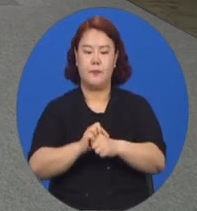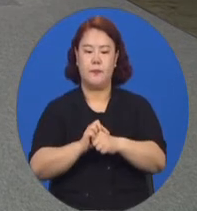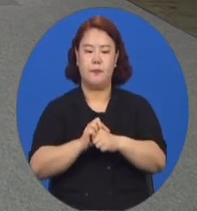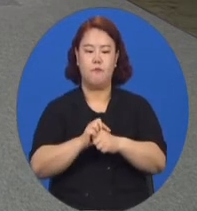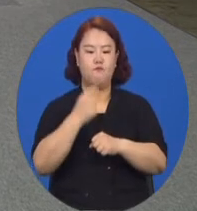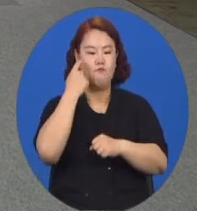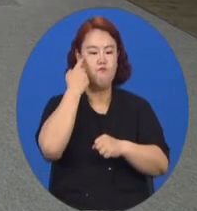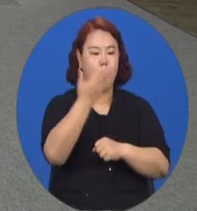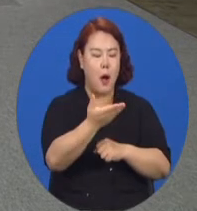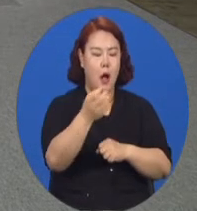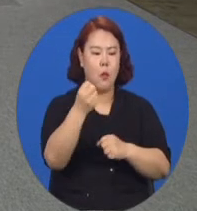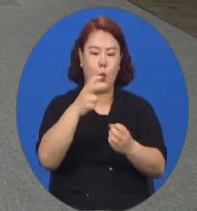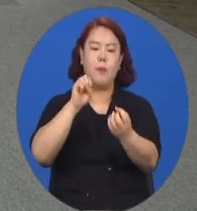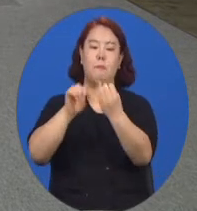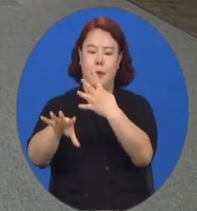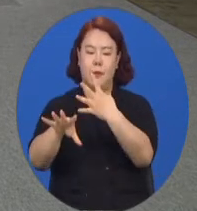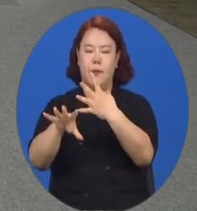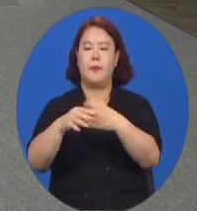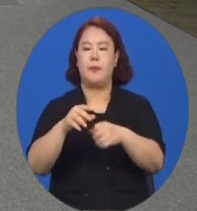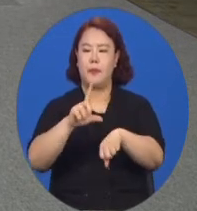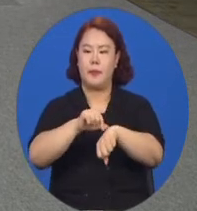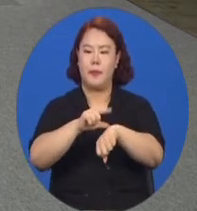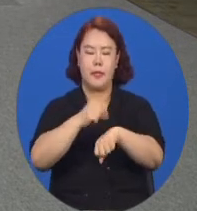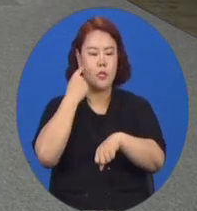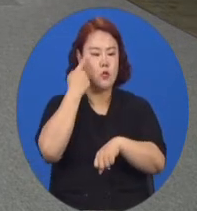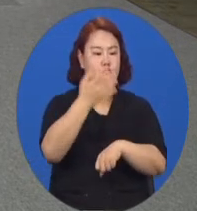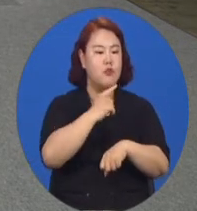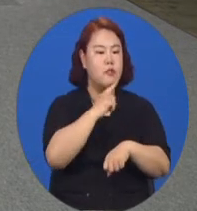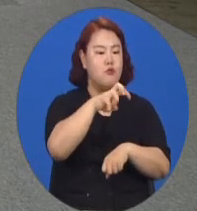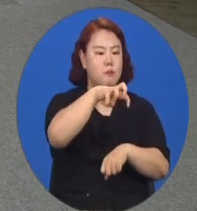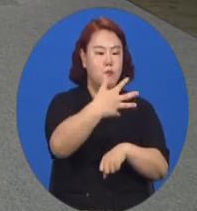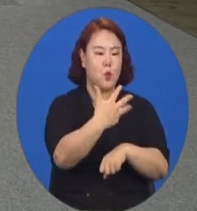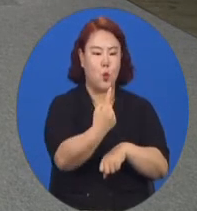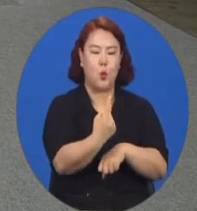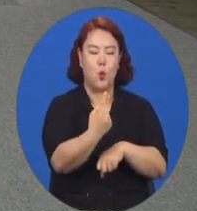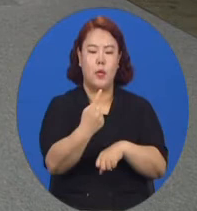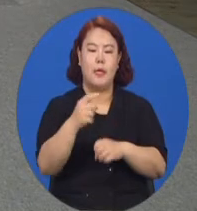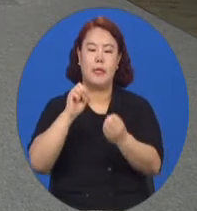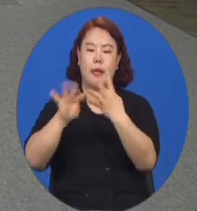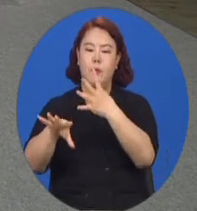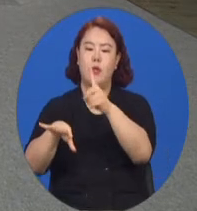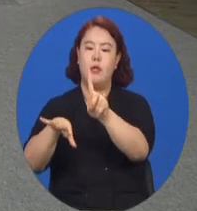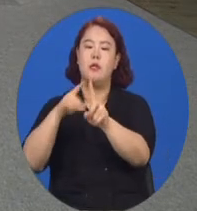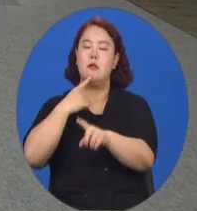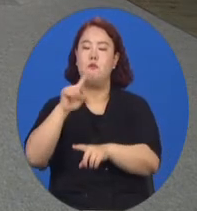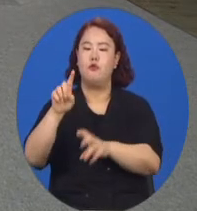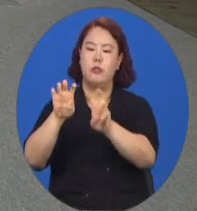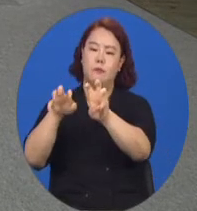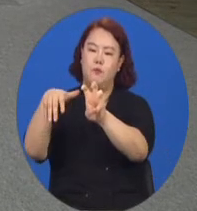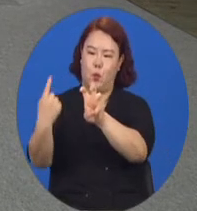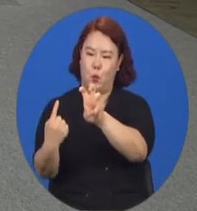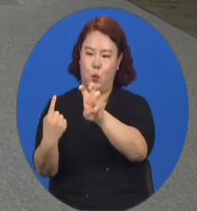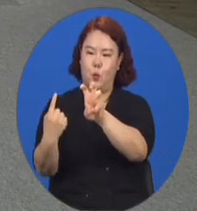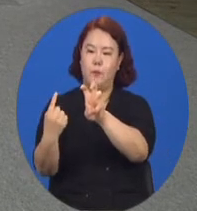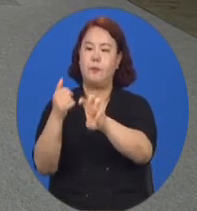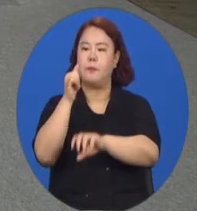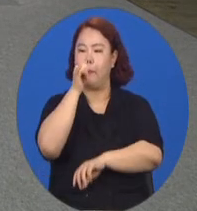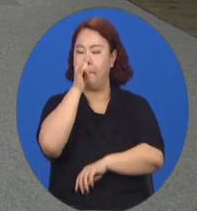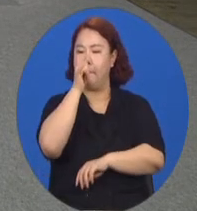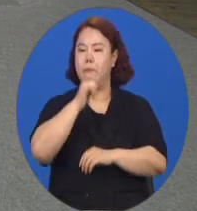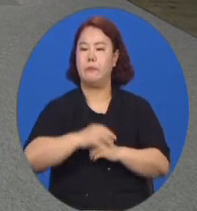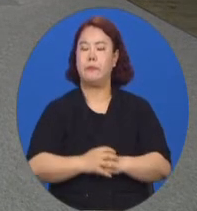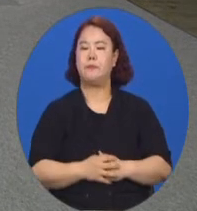보충 질문하시고 그에 대한 답변 듣는 시간인데요. 질문은 1분 30초, 그리고 답변 역시 동일하게 1분 30초로 저희가